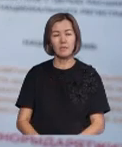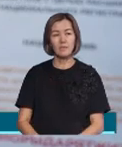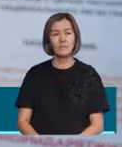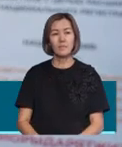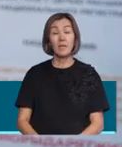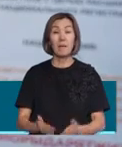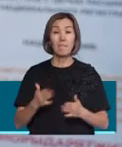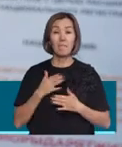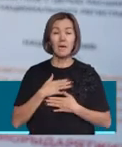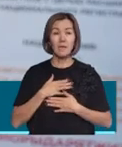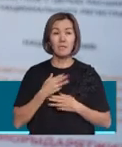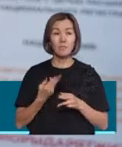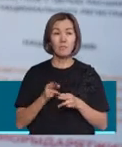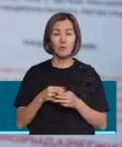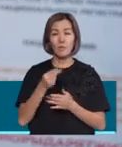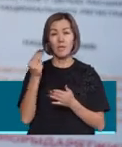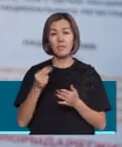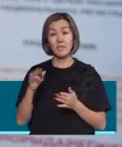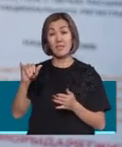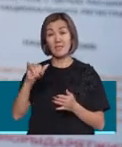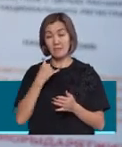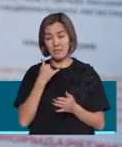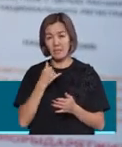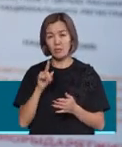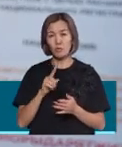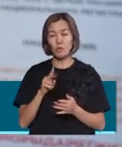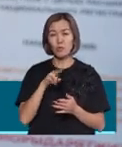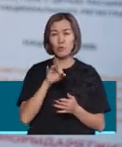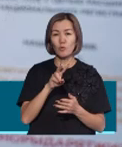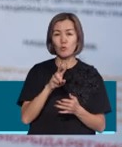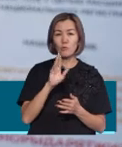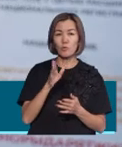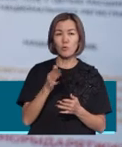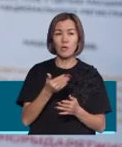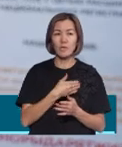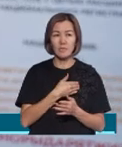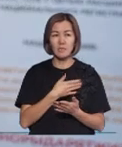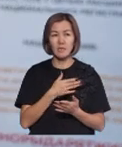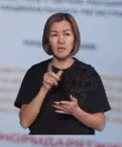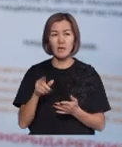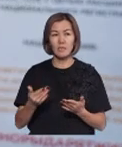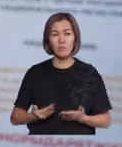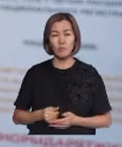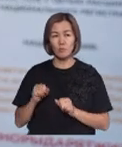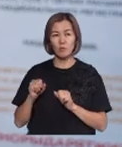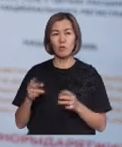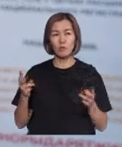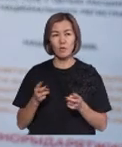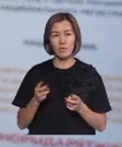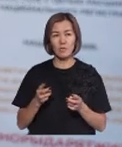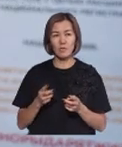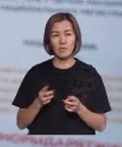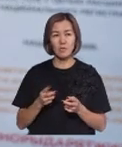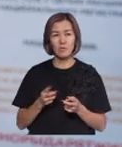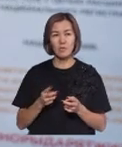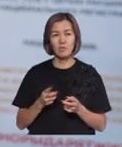болғандықтан маған бұл кісілер Астанадан звондады, что донор болуға қалай қарайсыз, жаңағы адамның өмірін құтқарып қалсаңыз жақсы